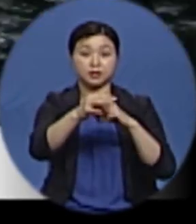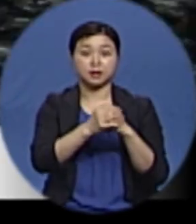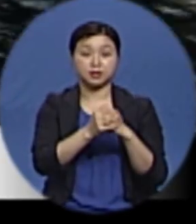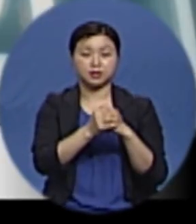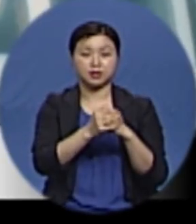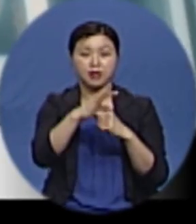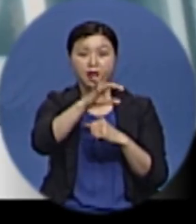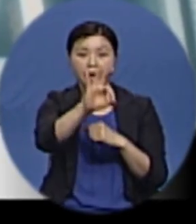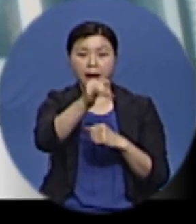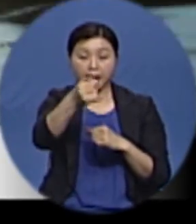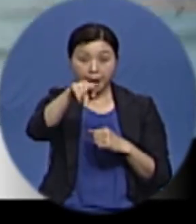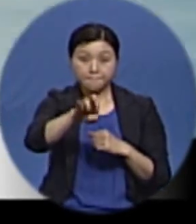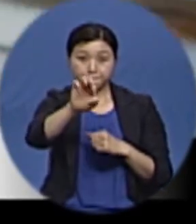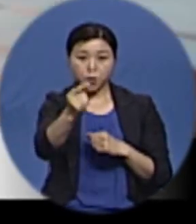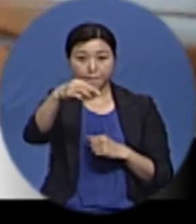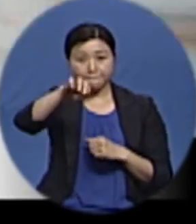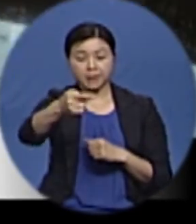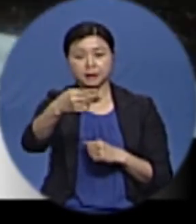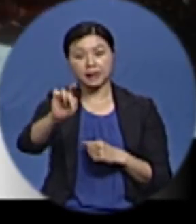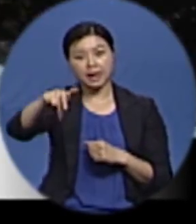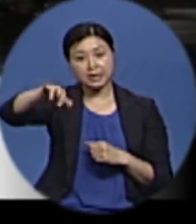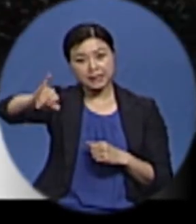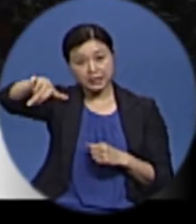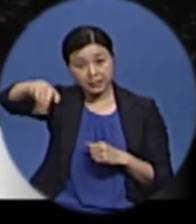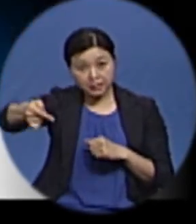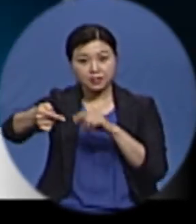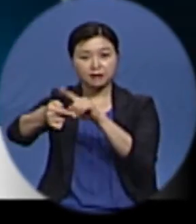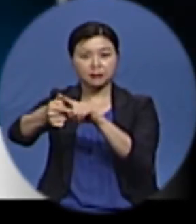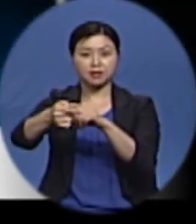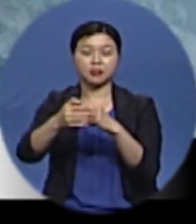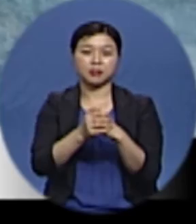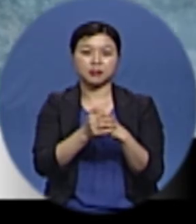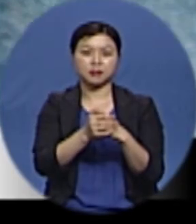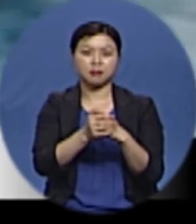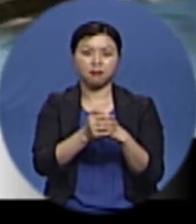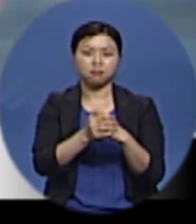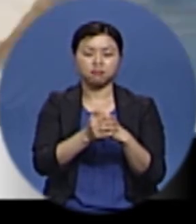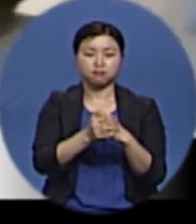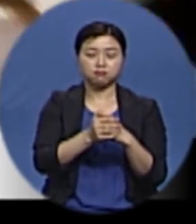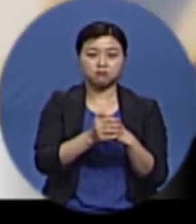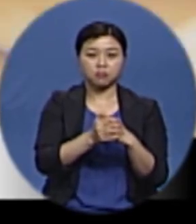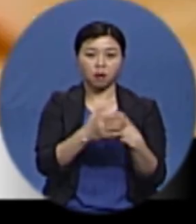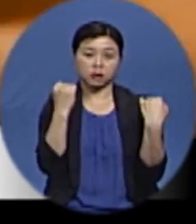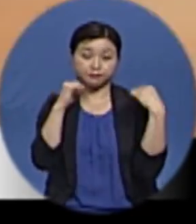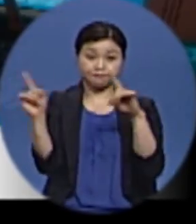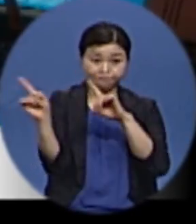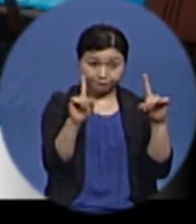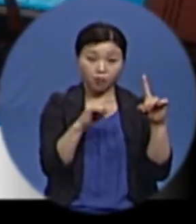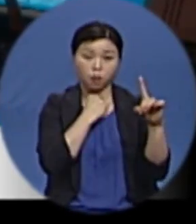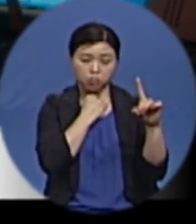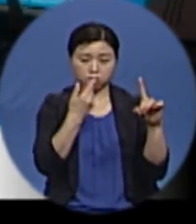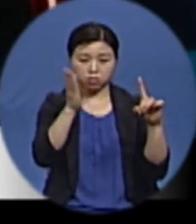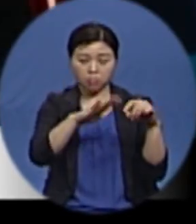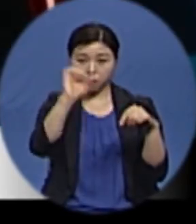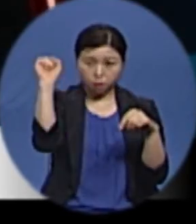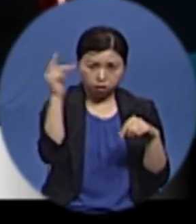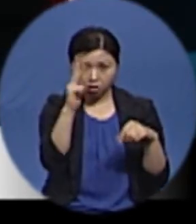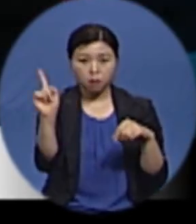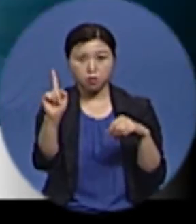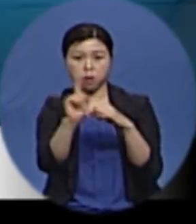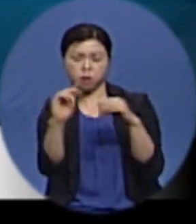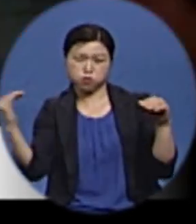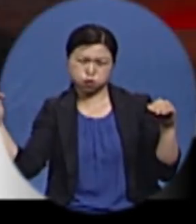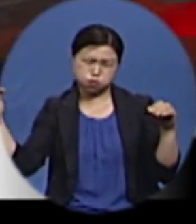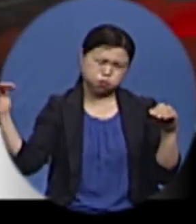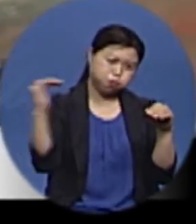호. 최첨단 기지에서 재충전의 시간을 가지려던 중 정체를 알 수 없는 존재로부터 사상